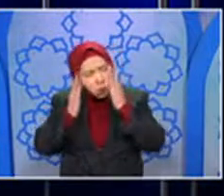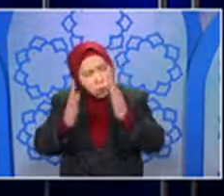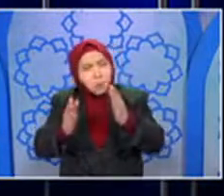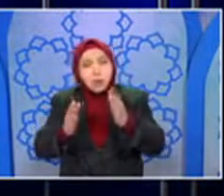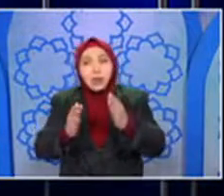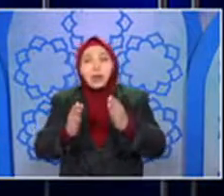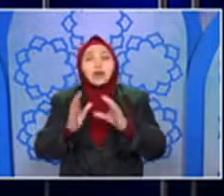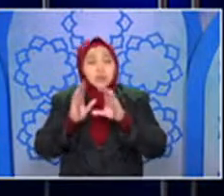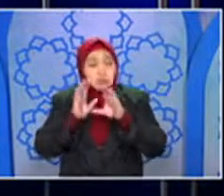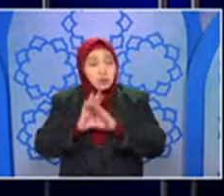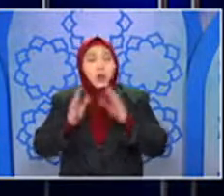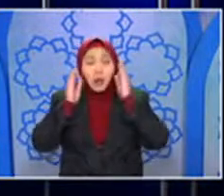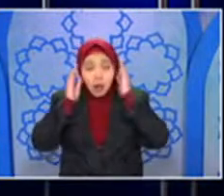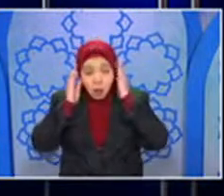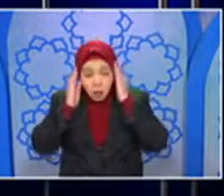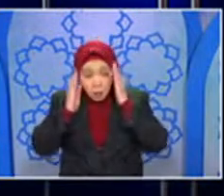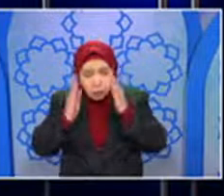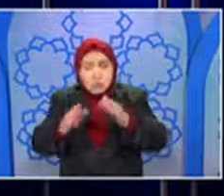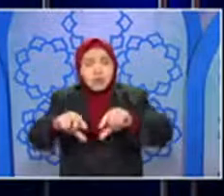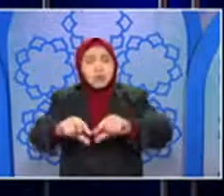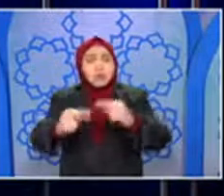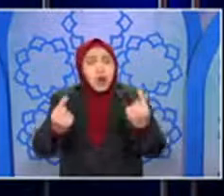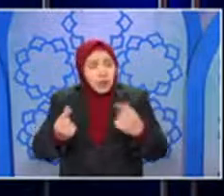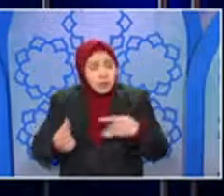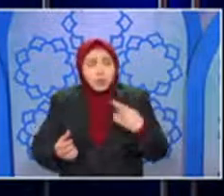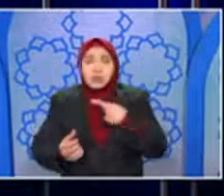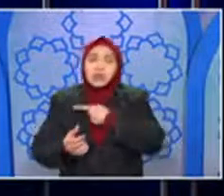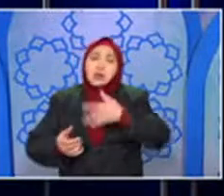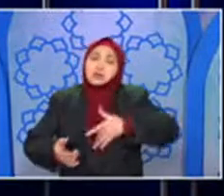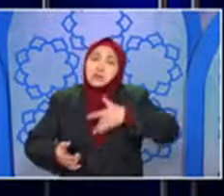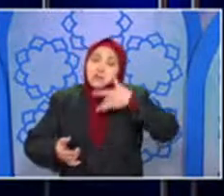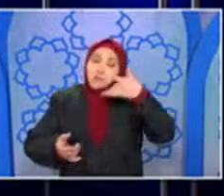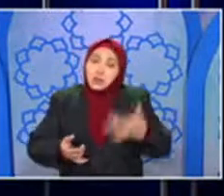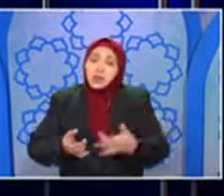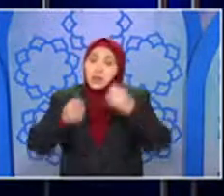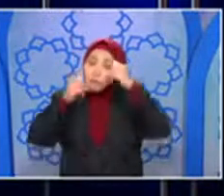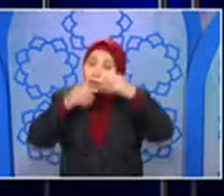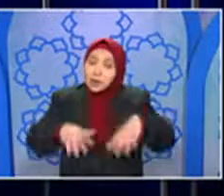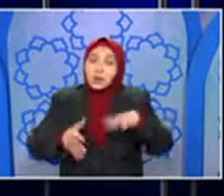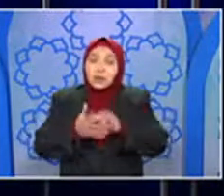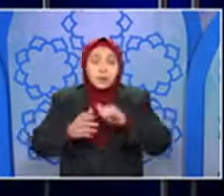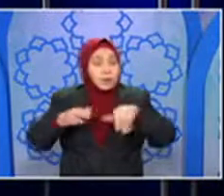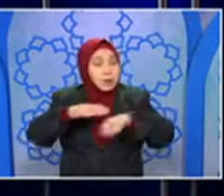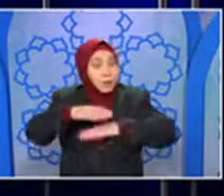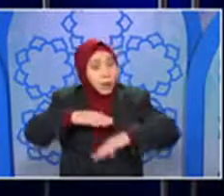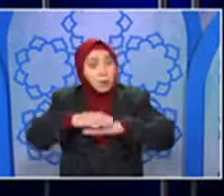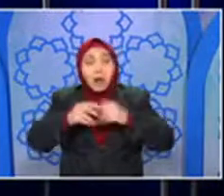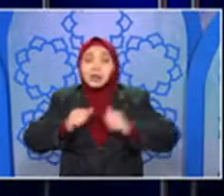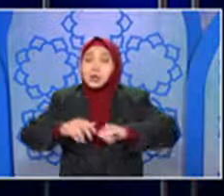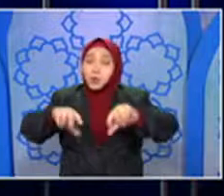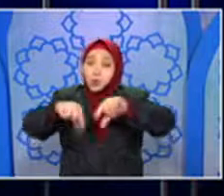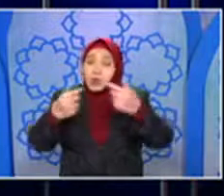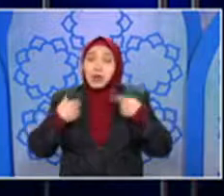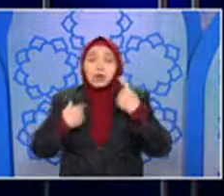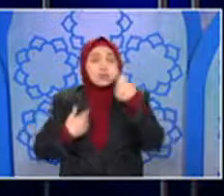Qutb, al-hayatu fi zilalil Qur'ani ni'matun la ya'rifuha illa man dhaqaha. Hidup di bawah naungan Al-Quran adalah